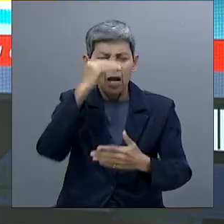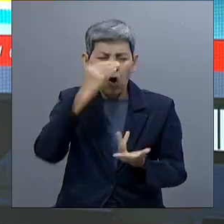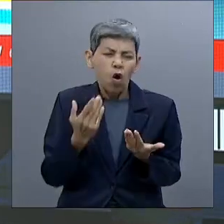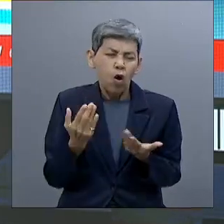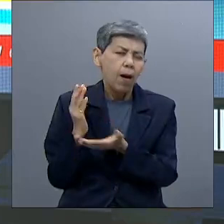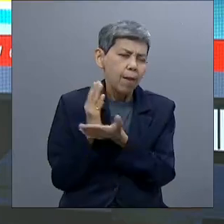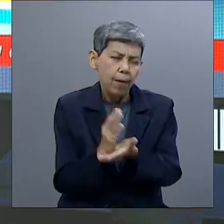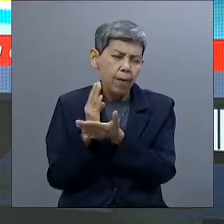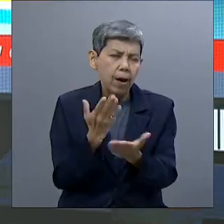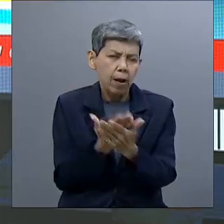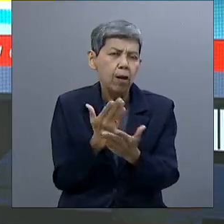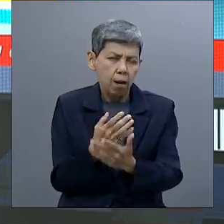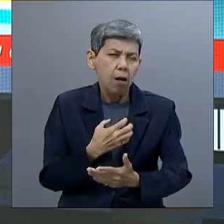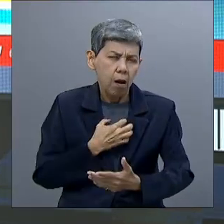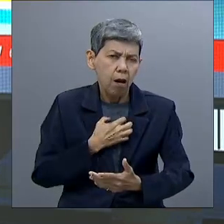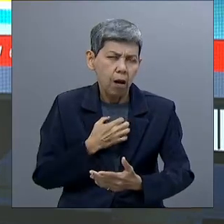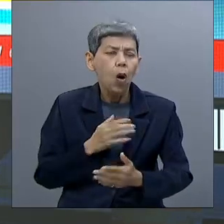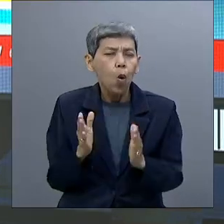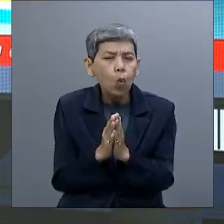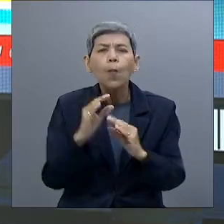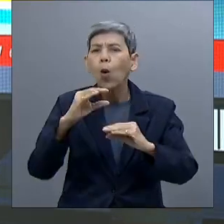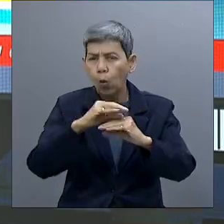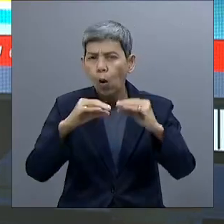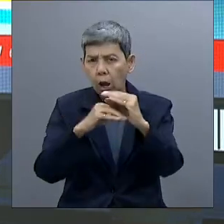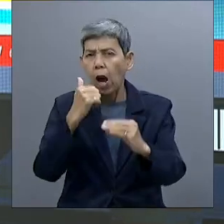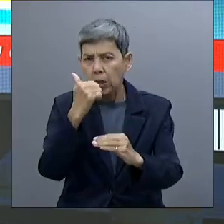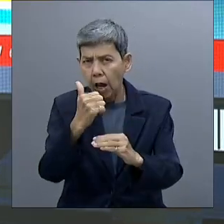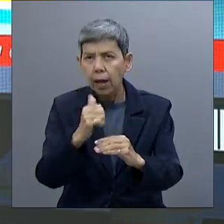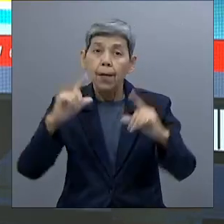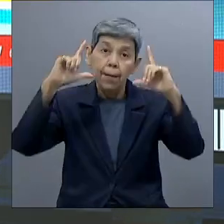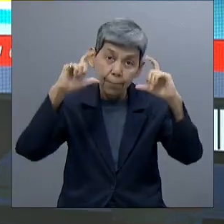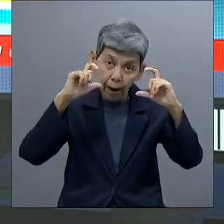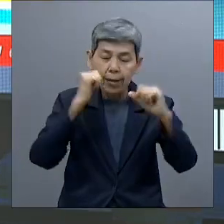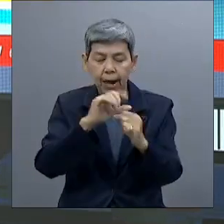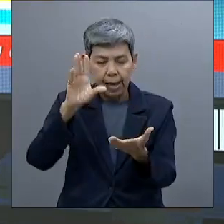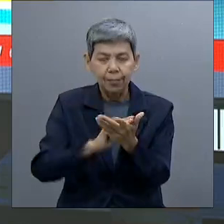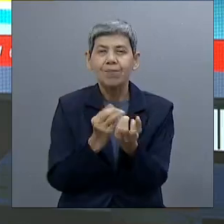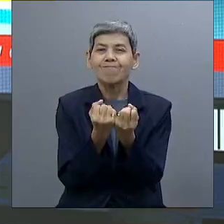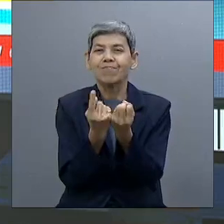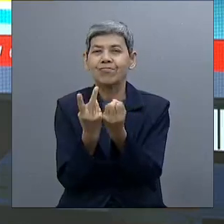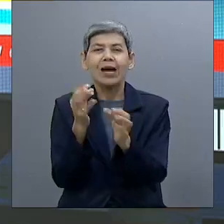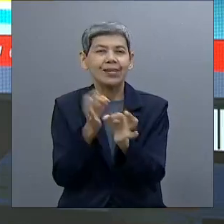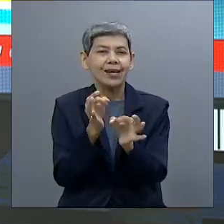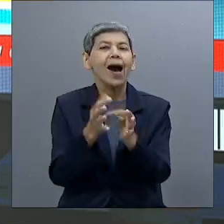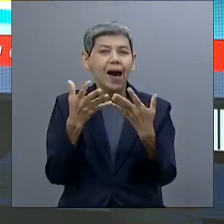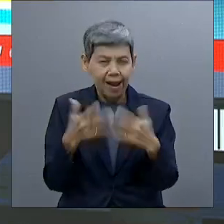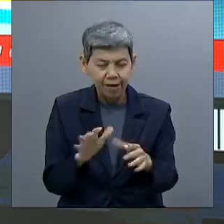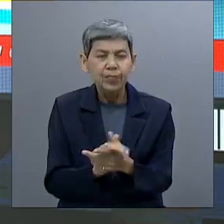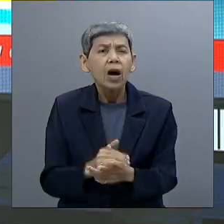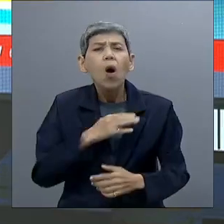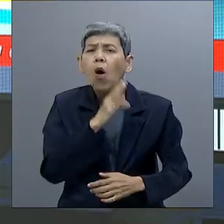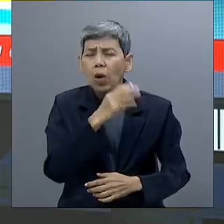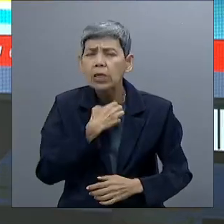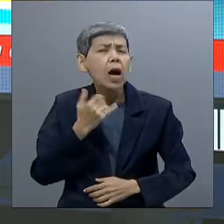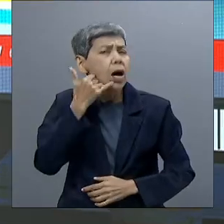งินบริจาคอีกเยอะเลยนะคะสามารถร่วมกันบริจาคได้สามารถถ่ายรูปได้เลยค่ะเลขบัญชีขึ้นหน้าจอให้เป็นที่เรียบร้อยแล้วหรือหากต้อง